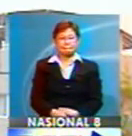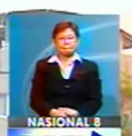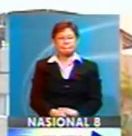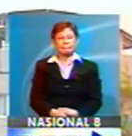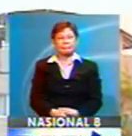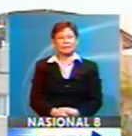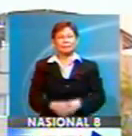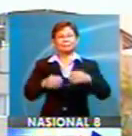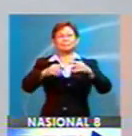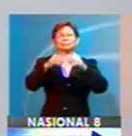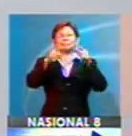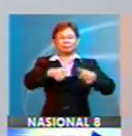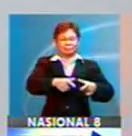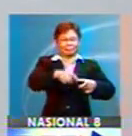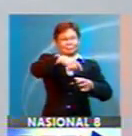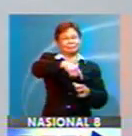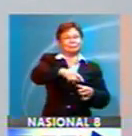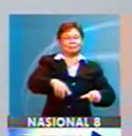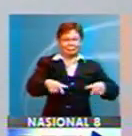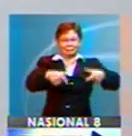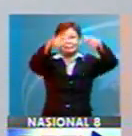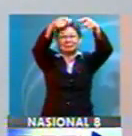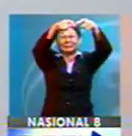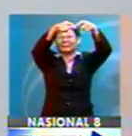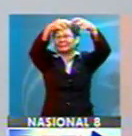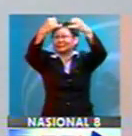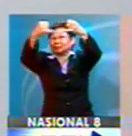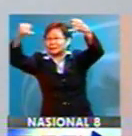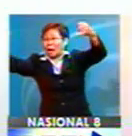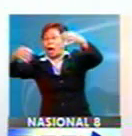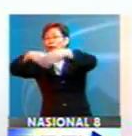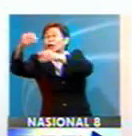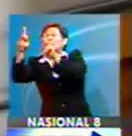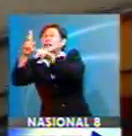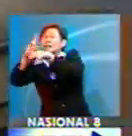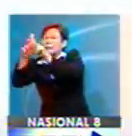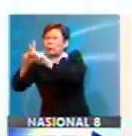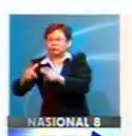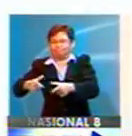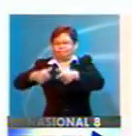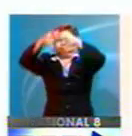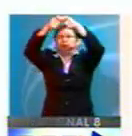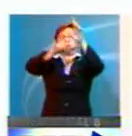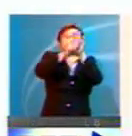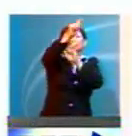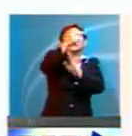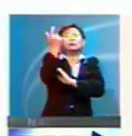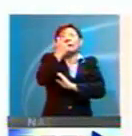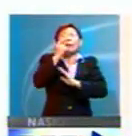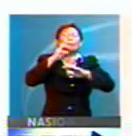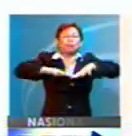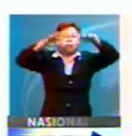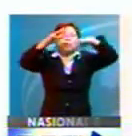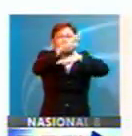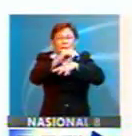Kedudukan pencawang atau base station terutama di luar bandar dinaikkan ke paras tertinggi bagi mengelak ditenggelami air